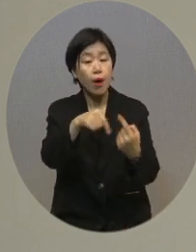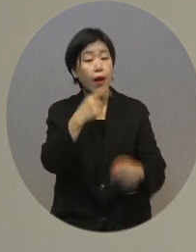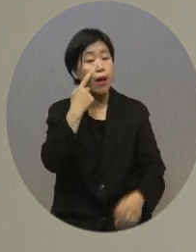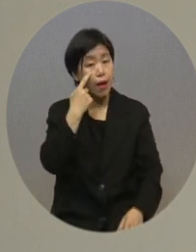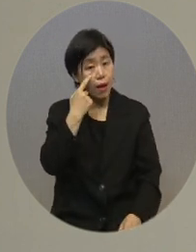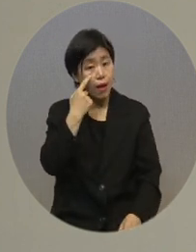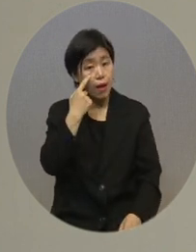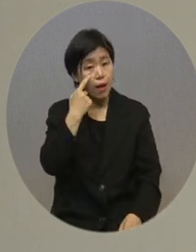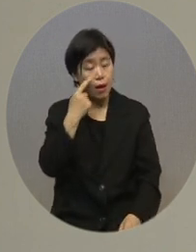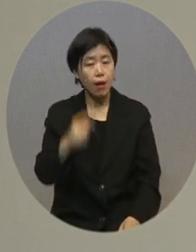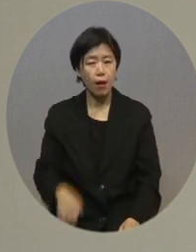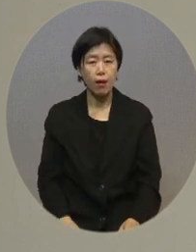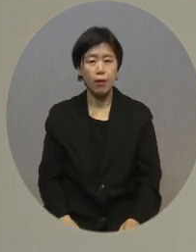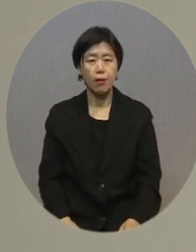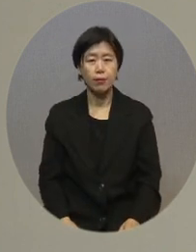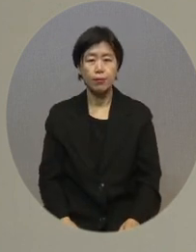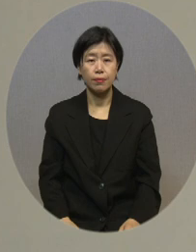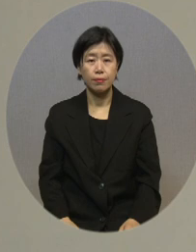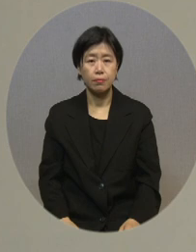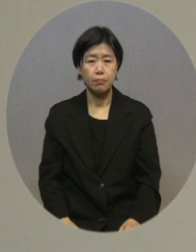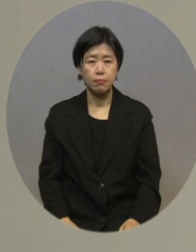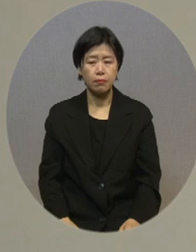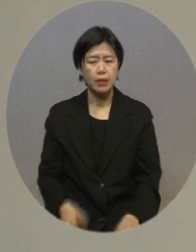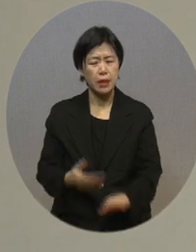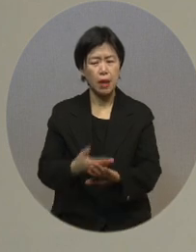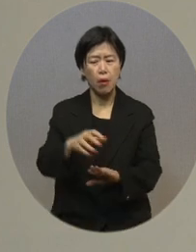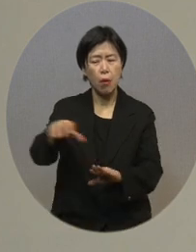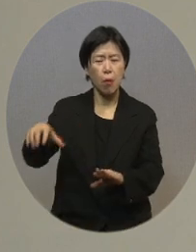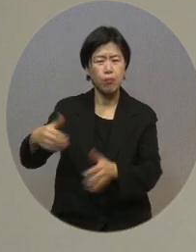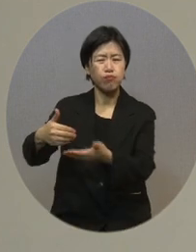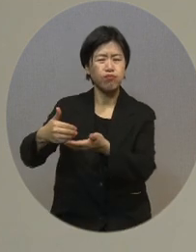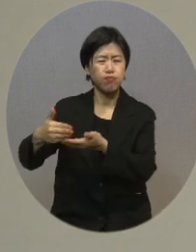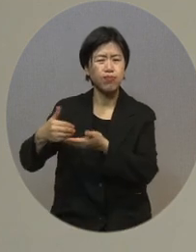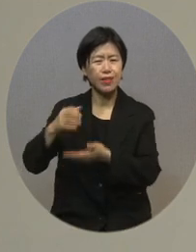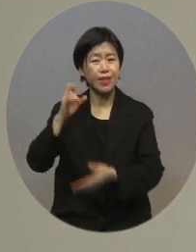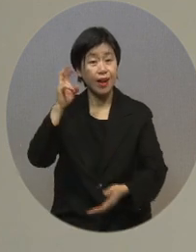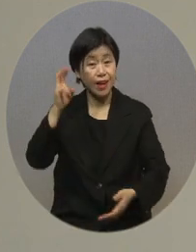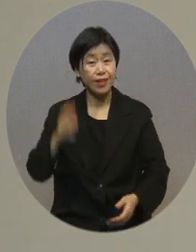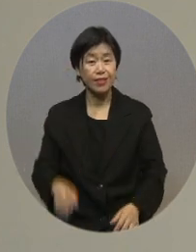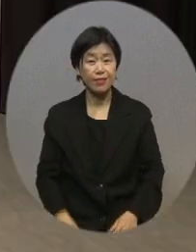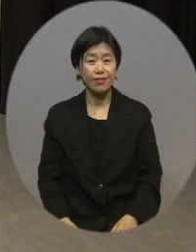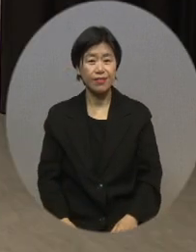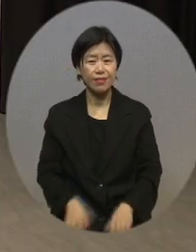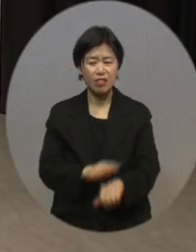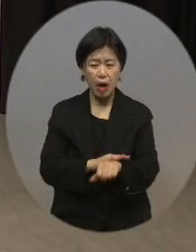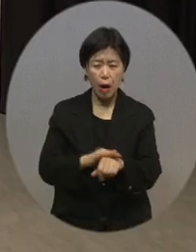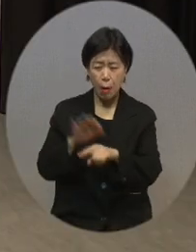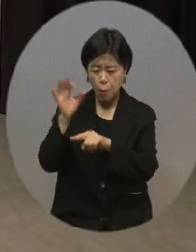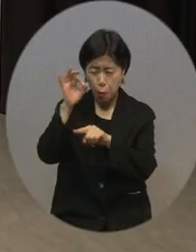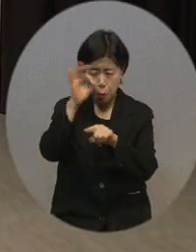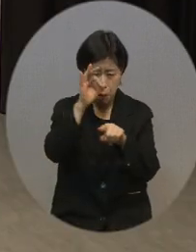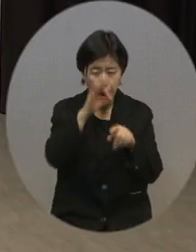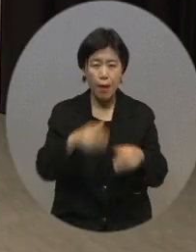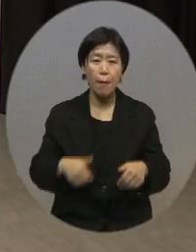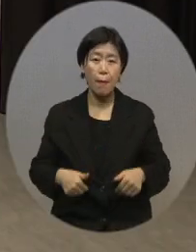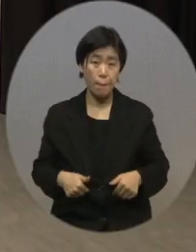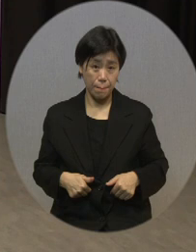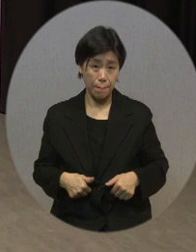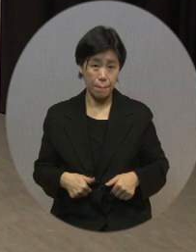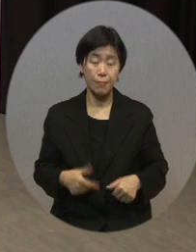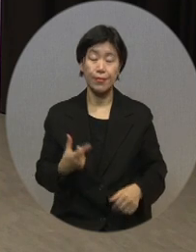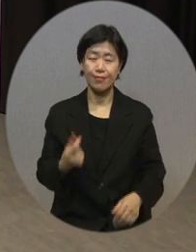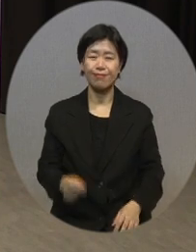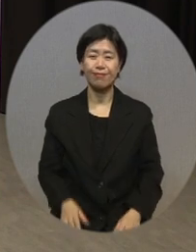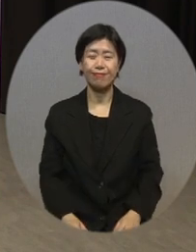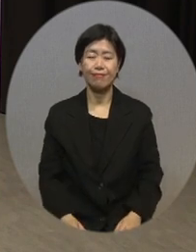이제 그런 요구가 있을 것 같은데요. 또 잘 살펴봐야죠. 또 여러 가지 타당성이나 예. 중이시군요.